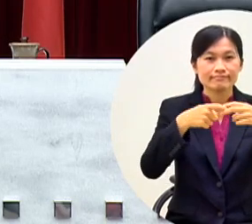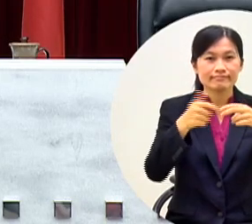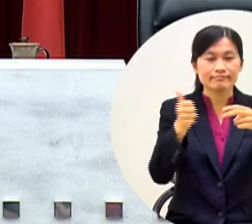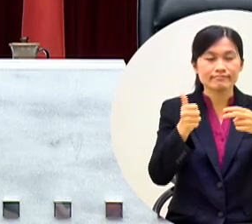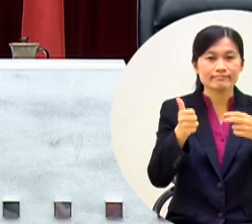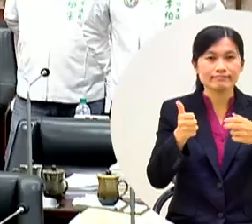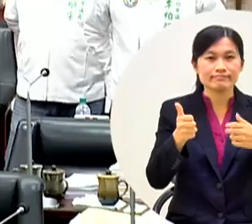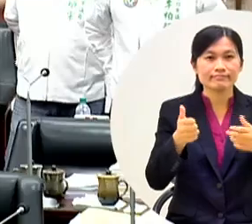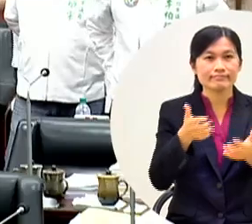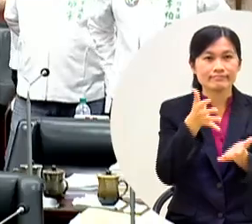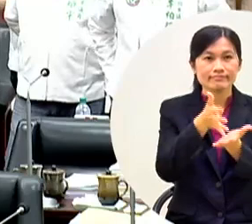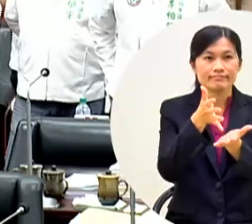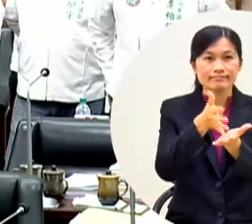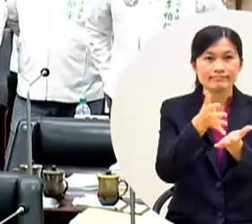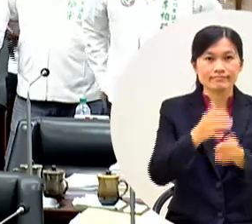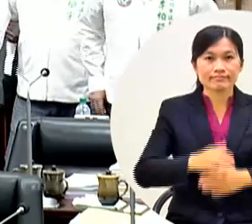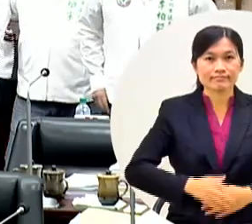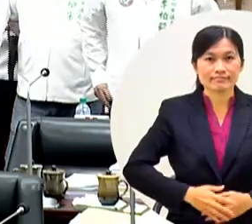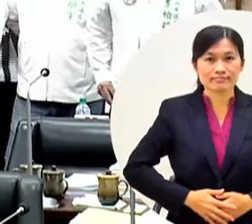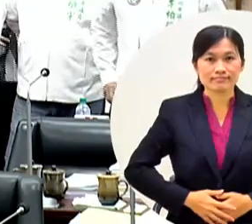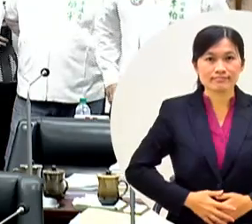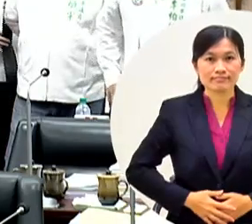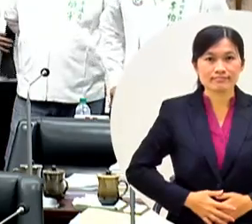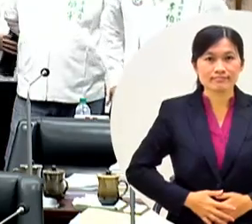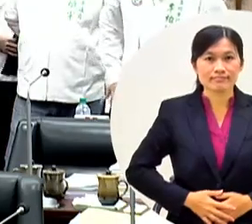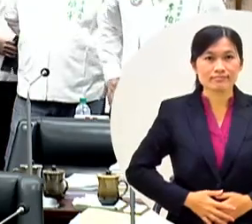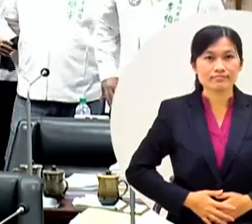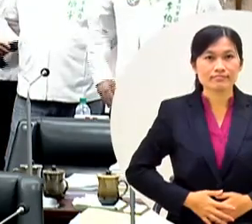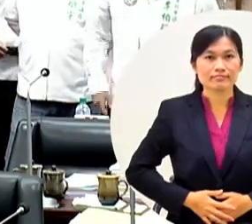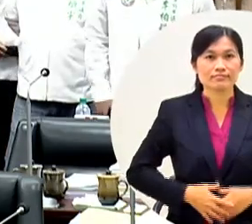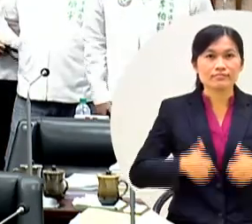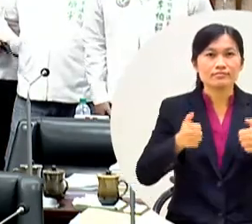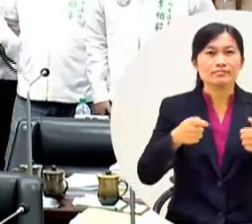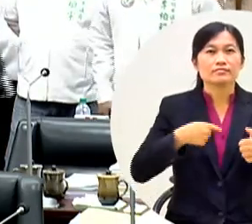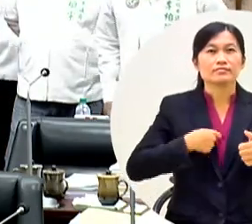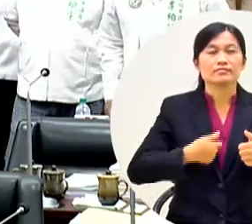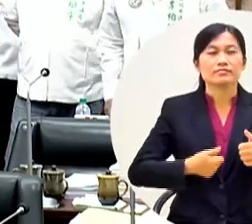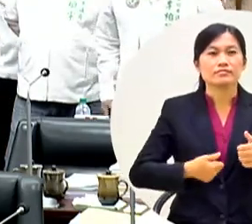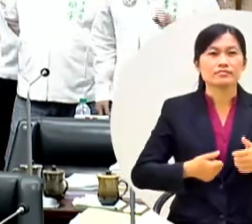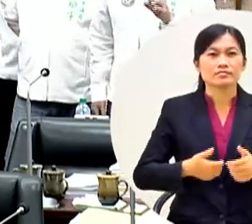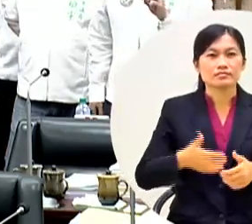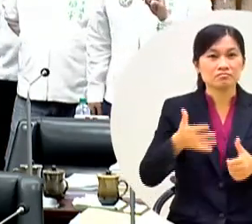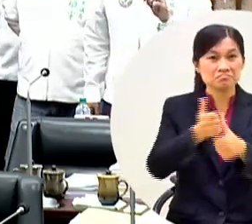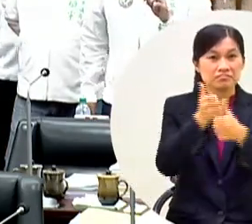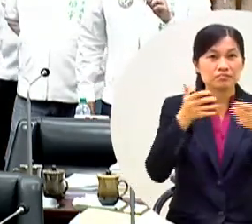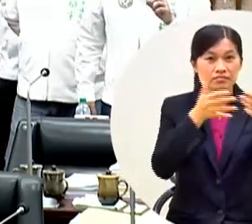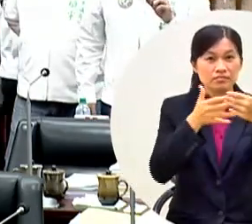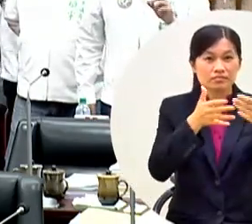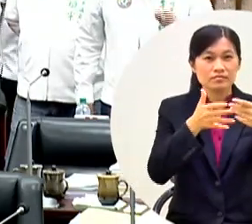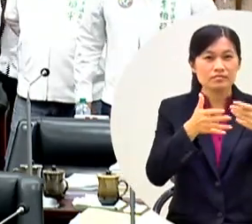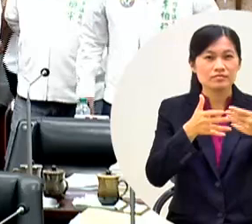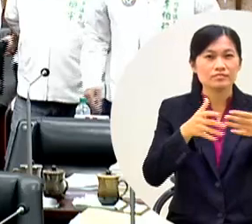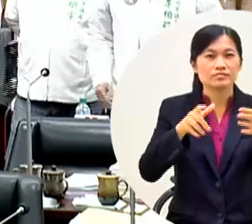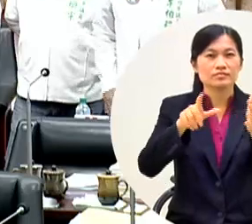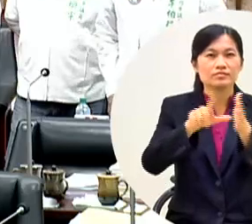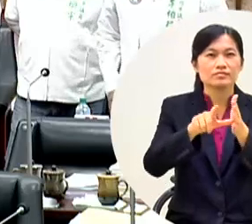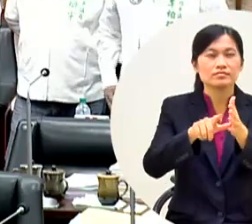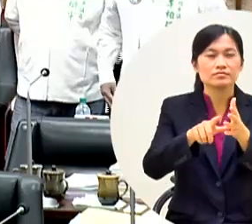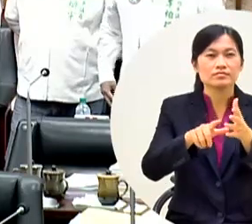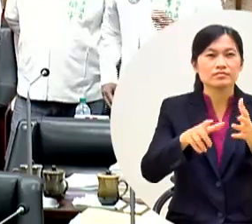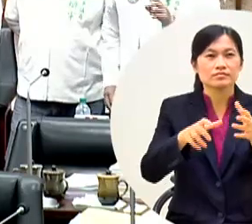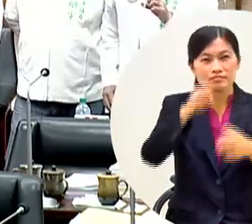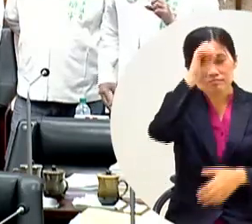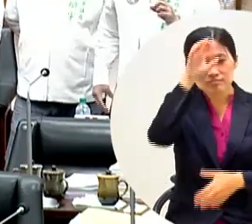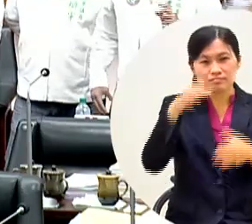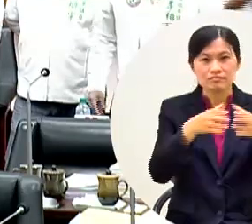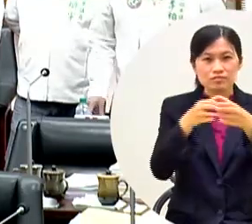谢谢，主席，我的总质询时间会由我们党团来共用。好，这个确认。 好，请